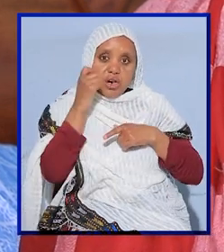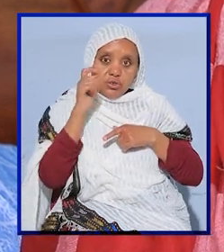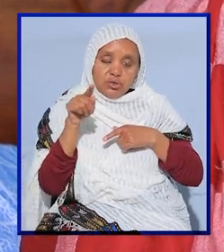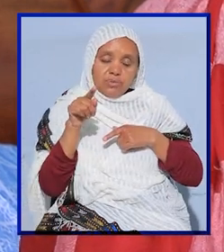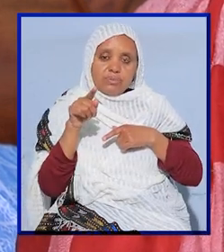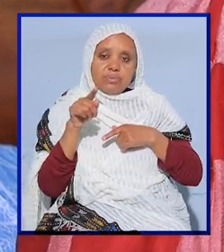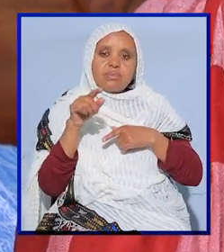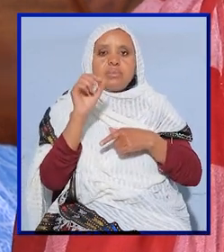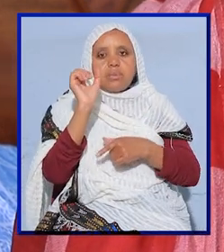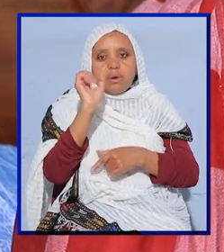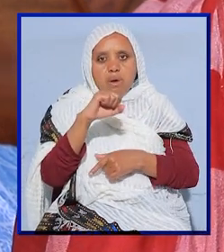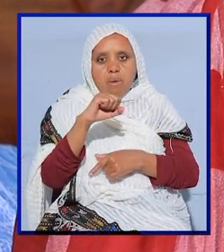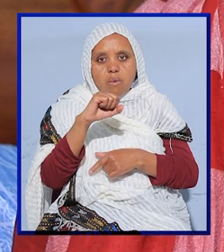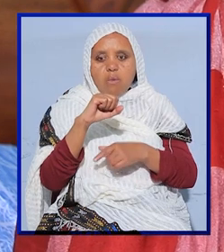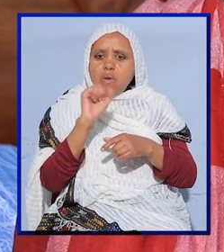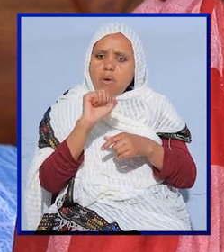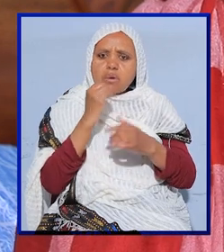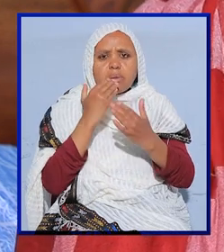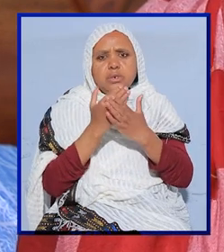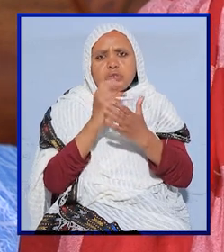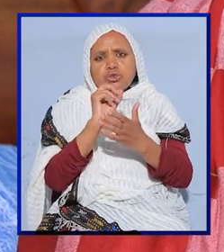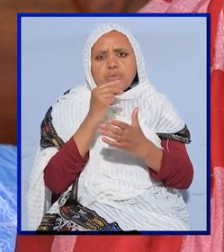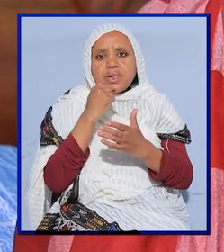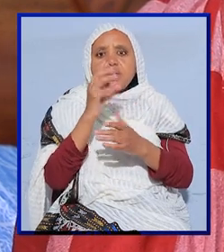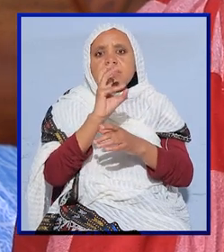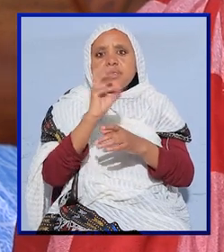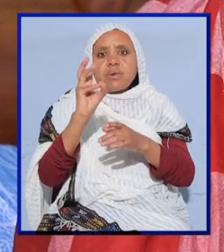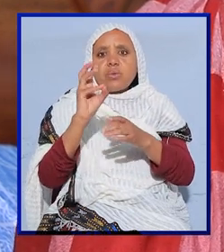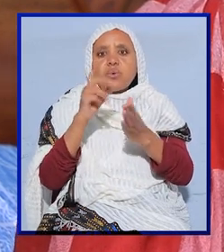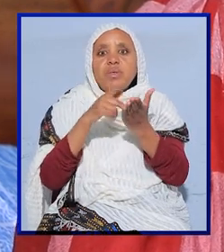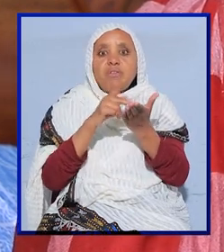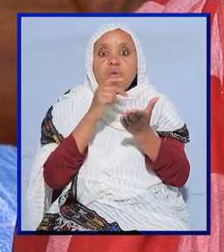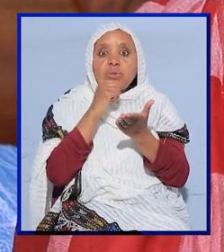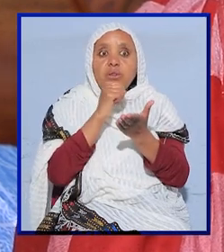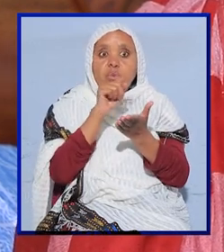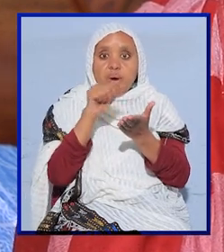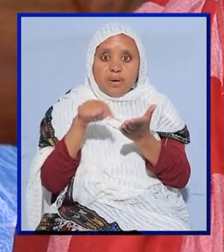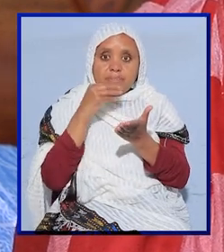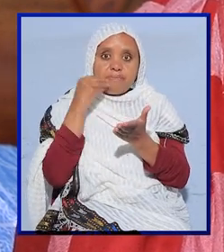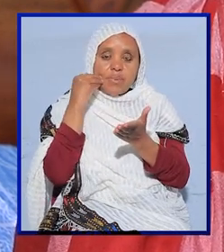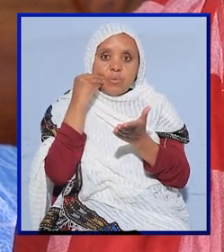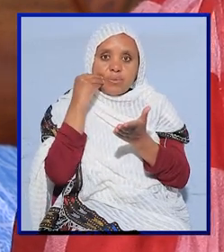አለች። አዎ እንዴ ተመስገን እሺ ብዬ 600 ነው የምትከፍለው ሴትዮዋ ይህንን ቤት